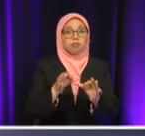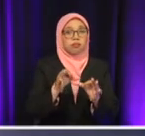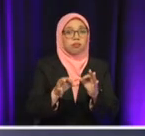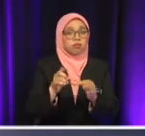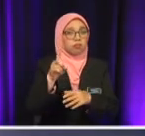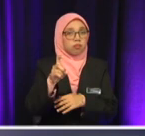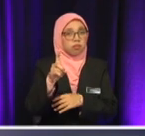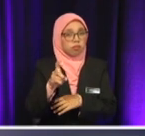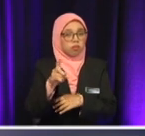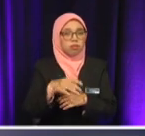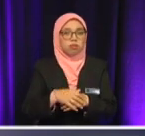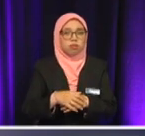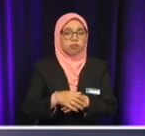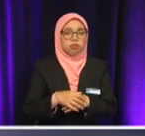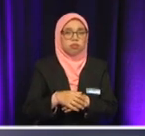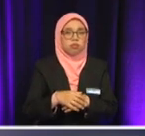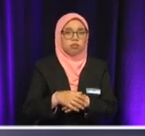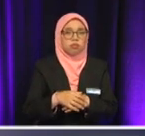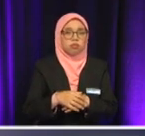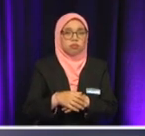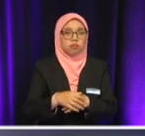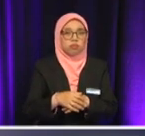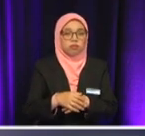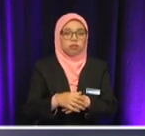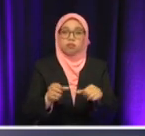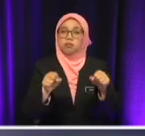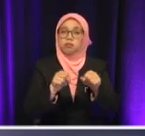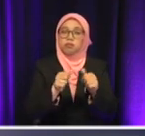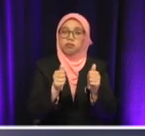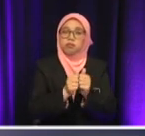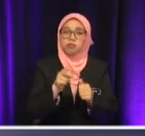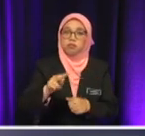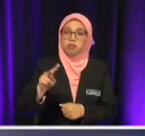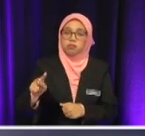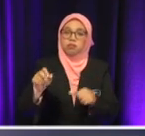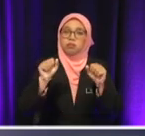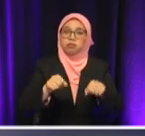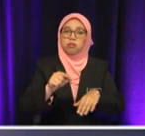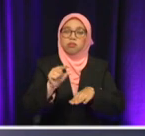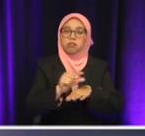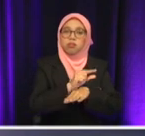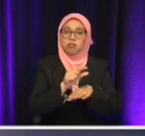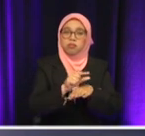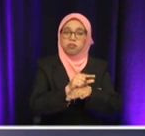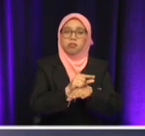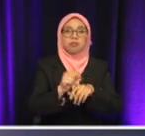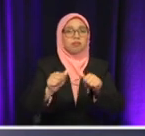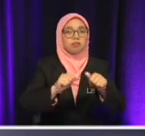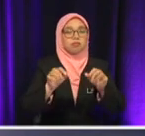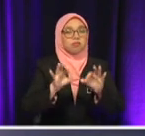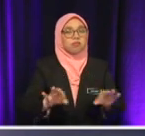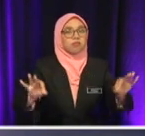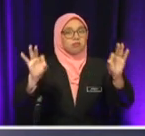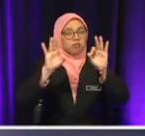jari mereka perlu ia sesuai sebenarnya untuk kanak-kanak kerana boleh digunakan untuk aktiviti bercerita, boleh